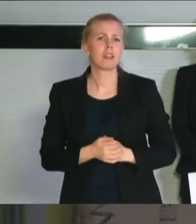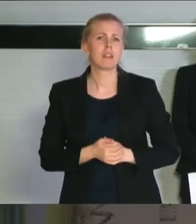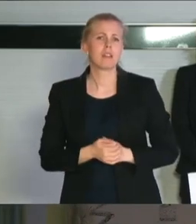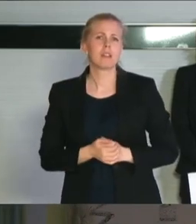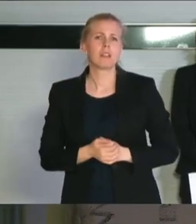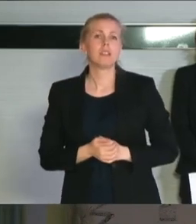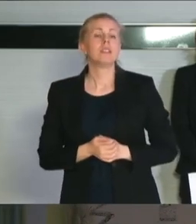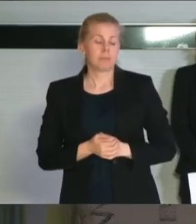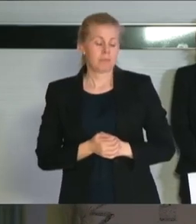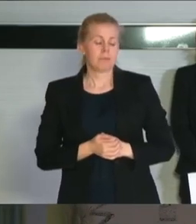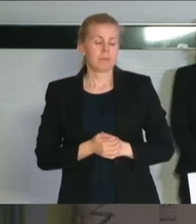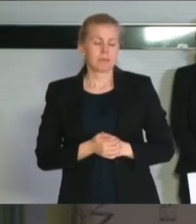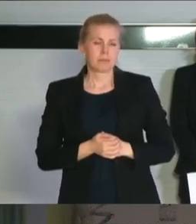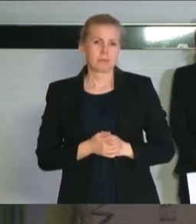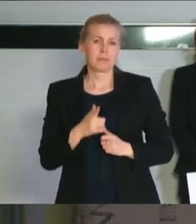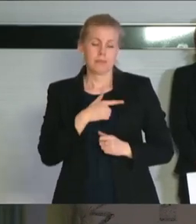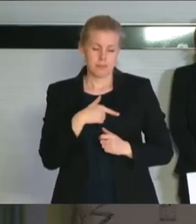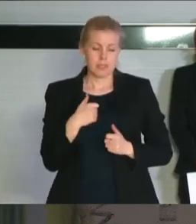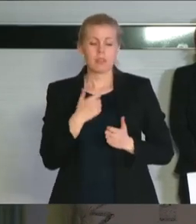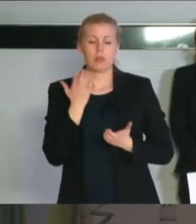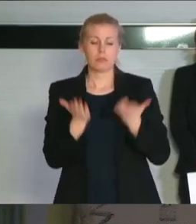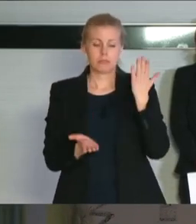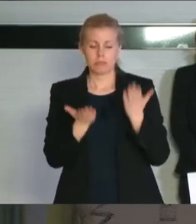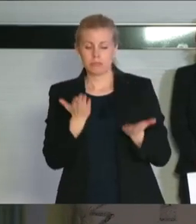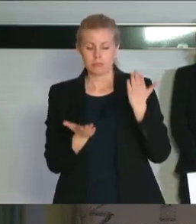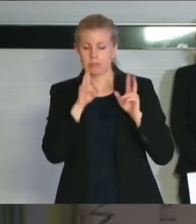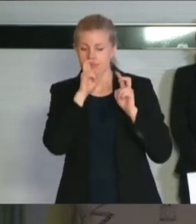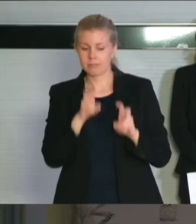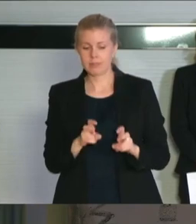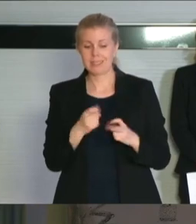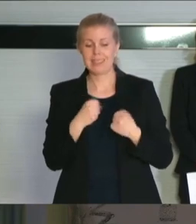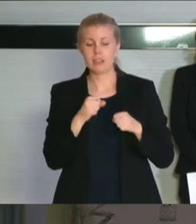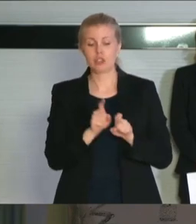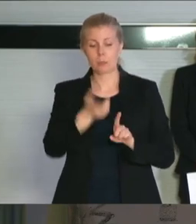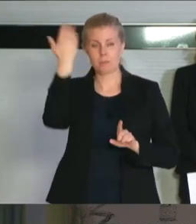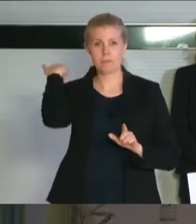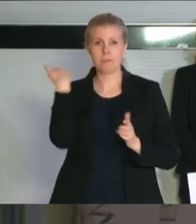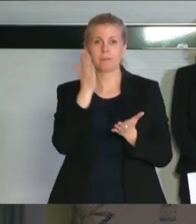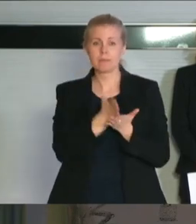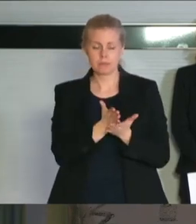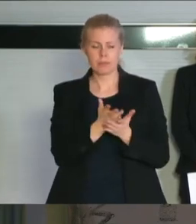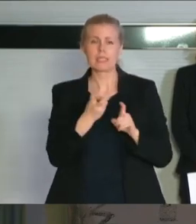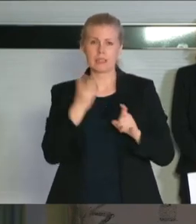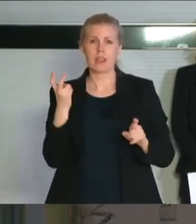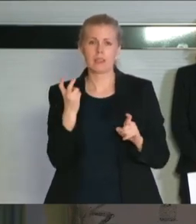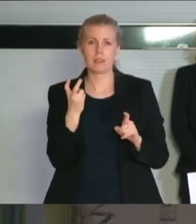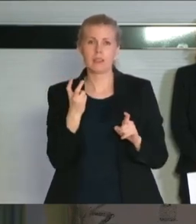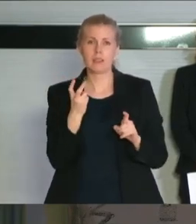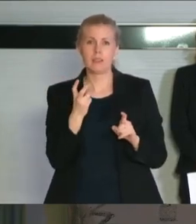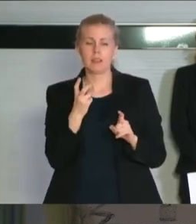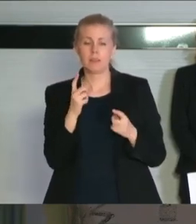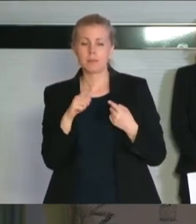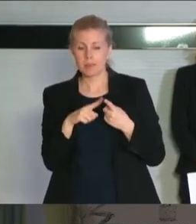Ja, det er jo sånn at vi har vurdert at de tiltakene vi har innført i Norge er veldig strenge. Og så må vi alltid